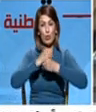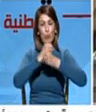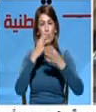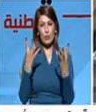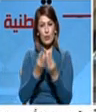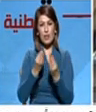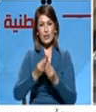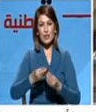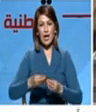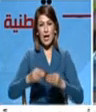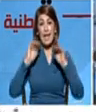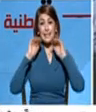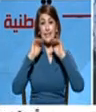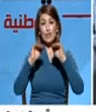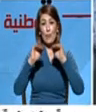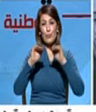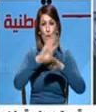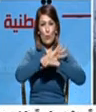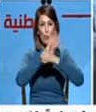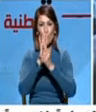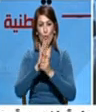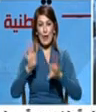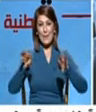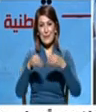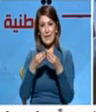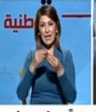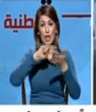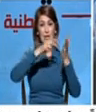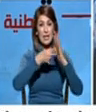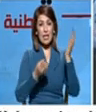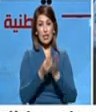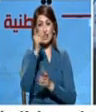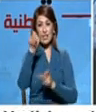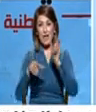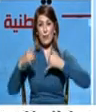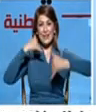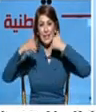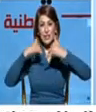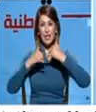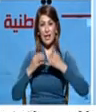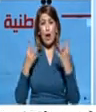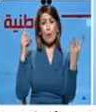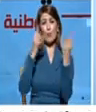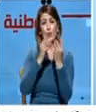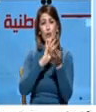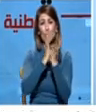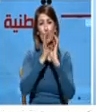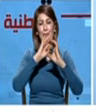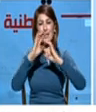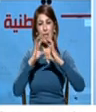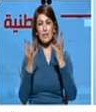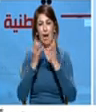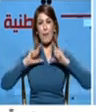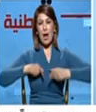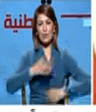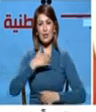تطبيقات اللي اعادتها وزاره تكنولوجيا الاتصال وتحولها وبدات اعتمادها وزاره الصحه لمعرفه مدى انتشار